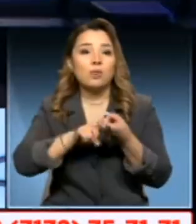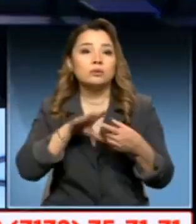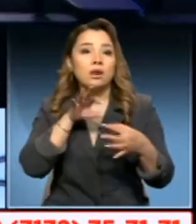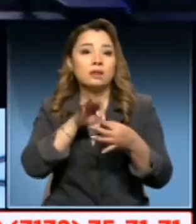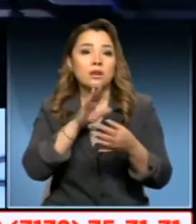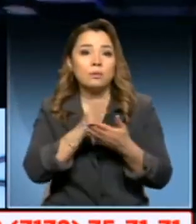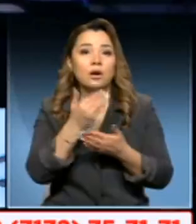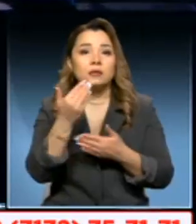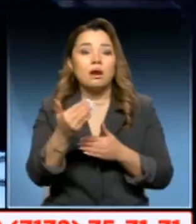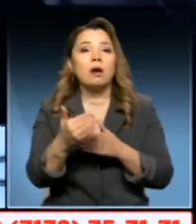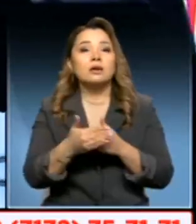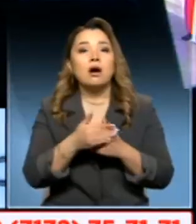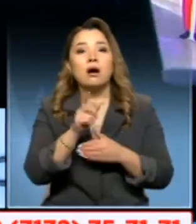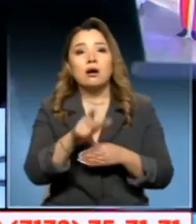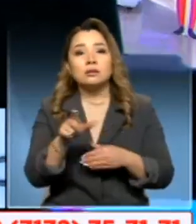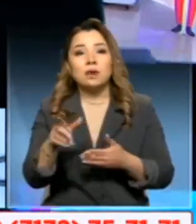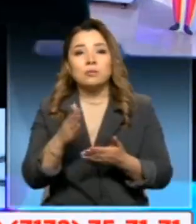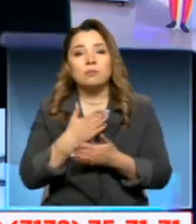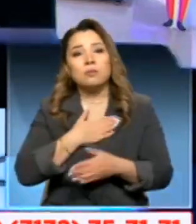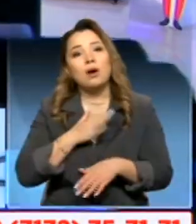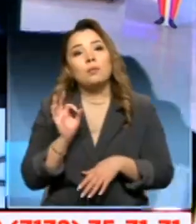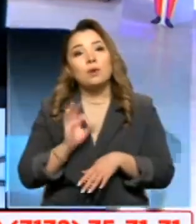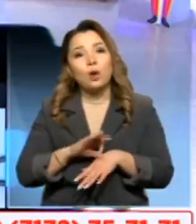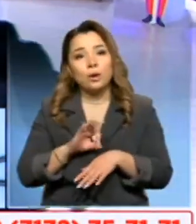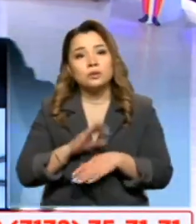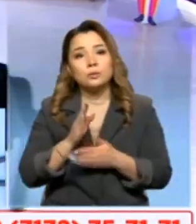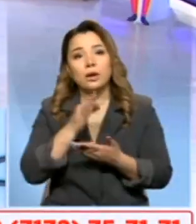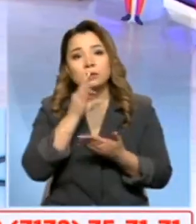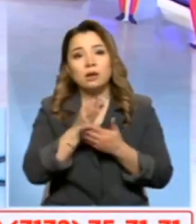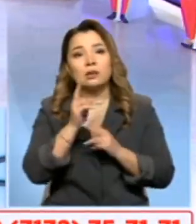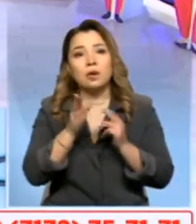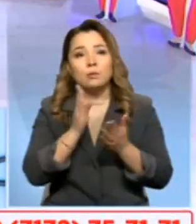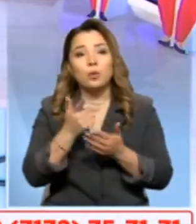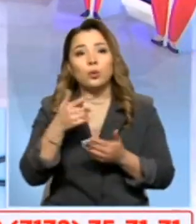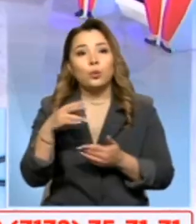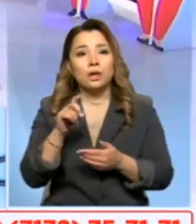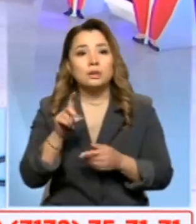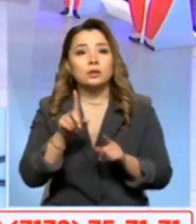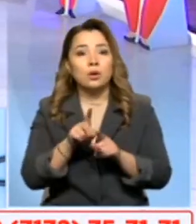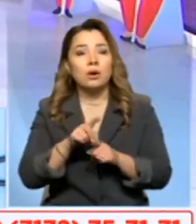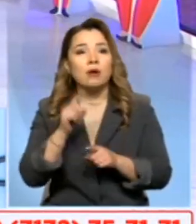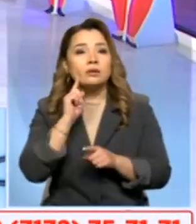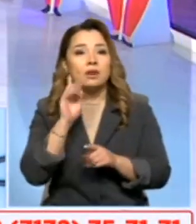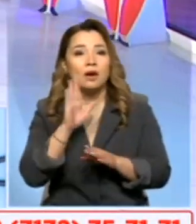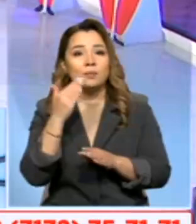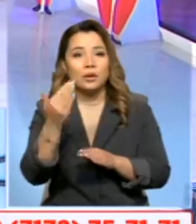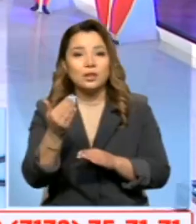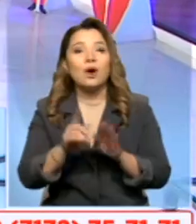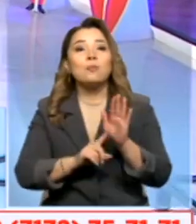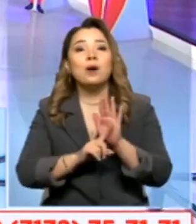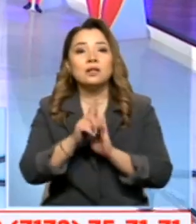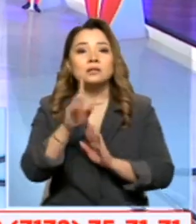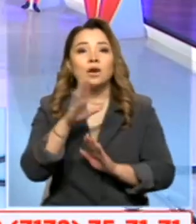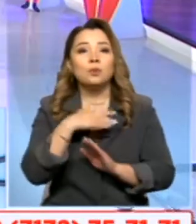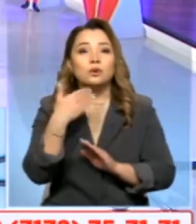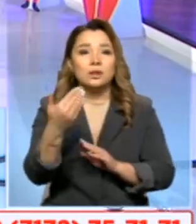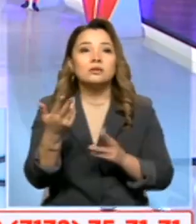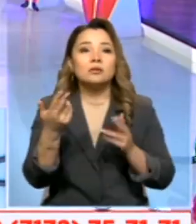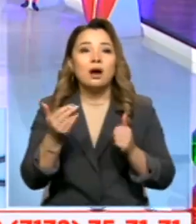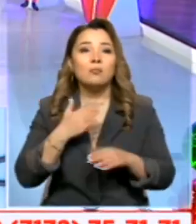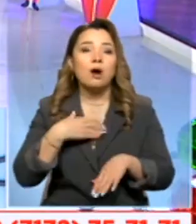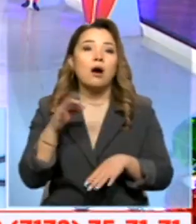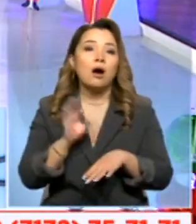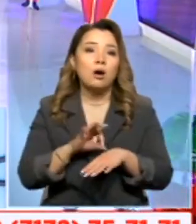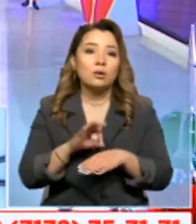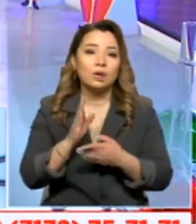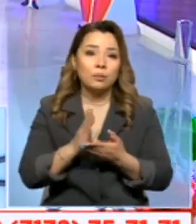білесіз ба, қасындағы адамдардың бәрін. Мен науқаспын деп, иә? Мен науқаспын дейді ғой. Мына Гүлназ ханымда ол ренжімесін, ол кісіде басымдау болған. Иә, мен ауырып